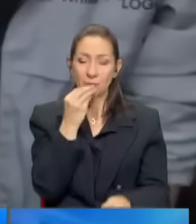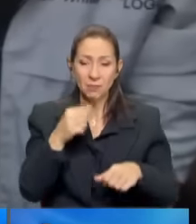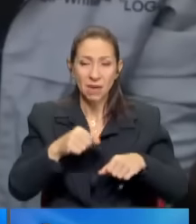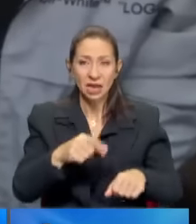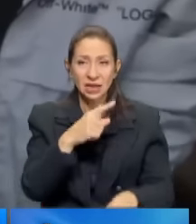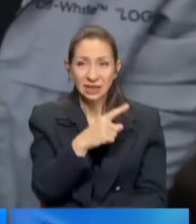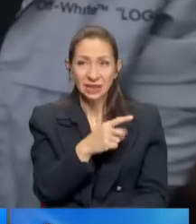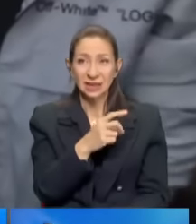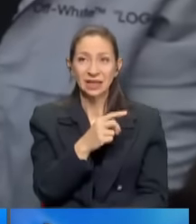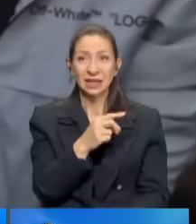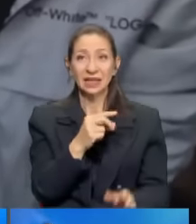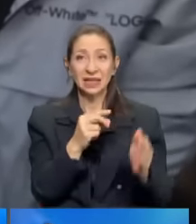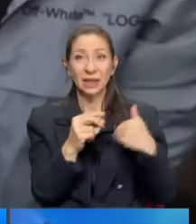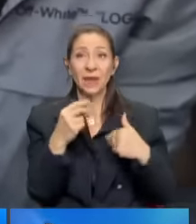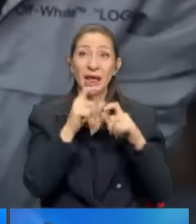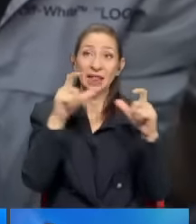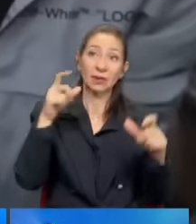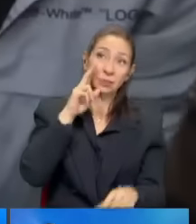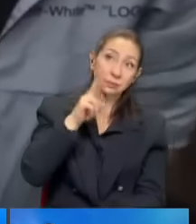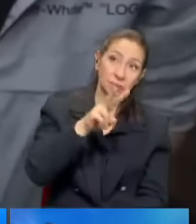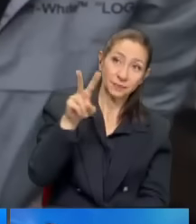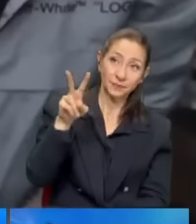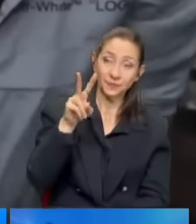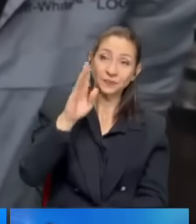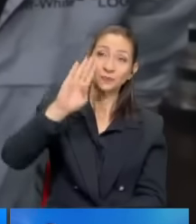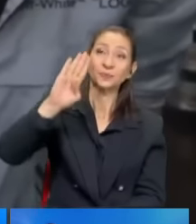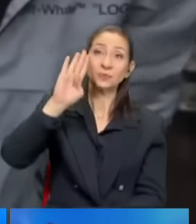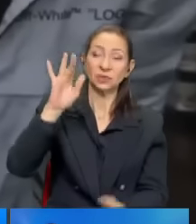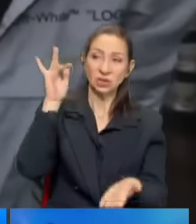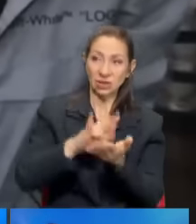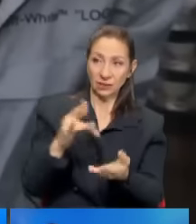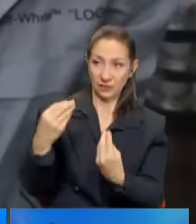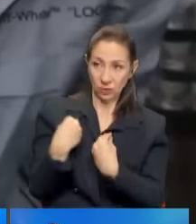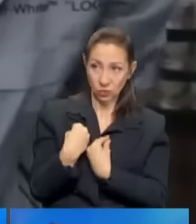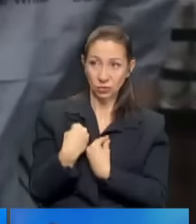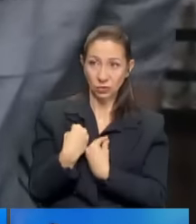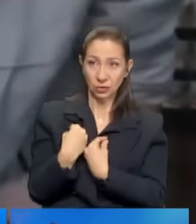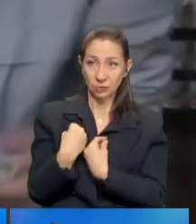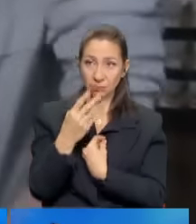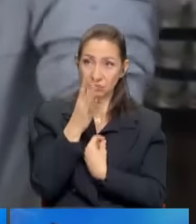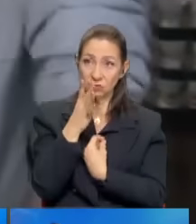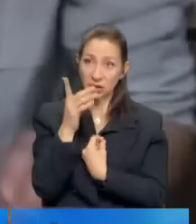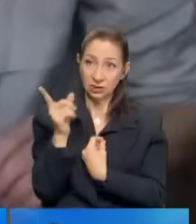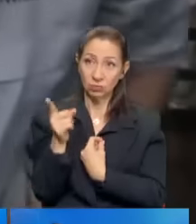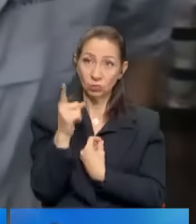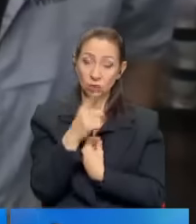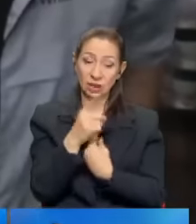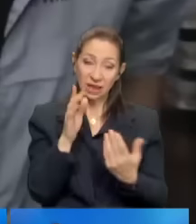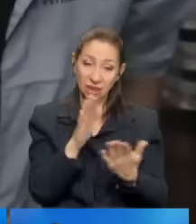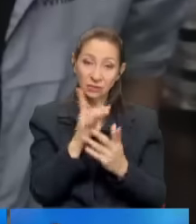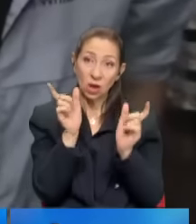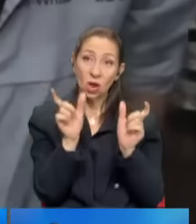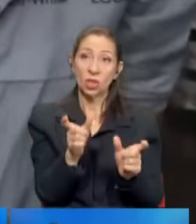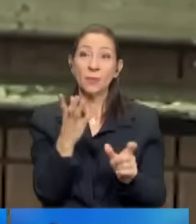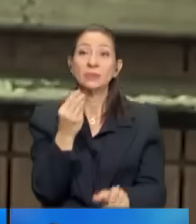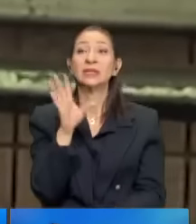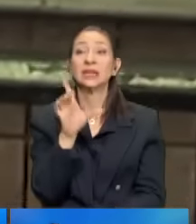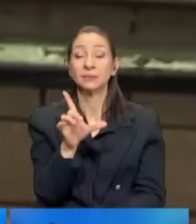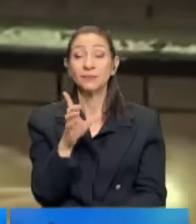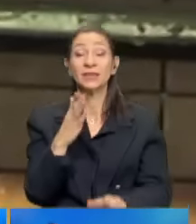markette gelip benim etiketlerim ya yaptırmadınız diye ceza Yazmalarını biliyorlarsa bunlara karşı da bir önlem almaları